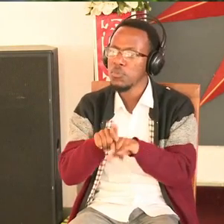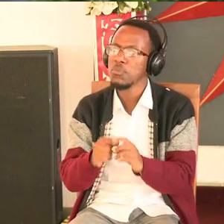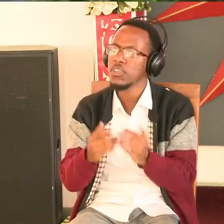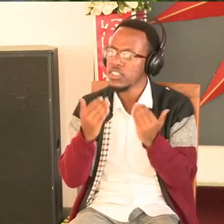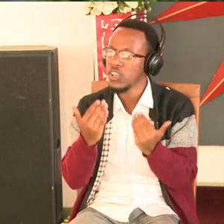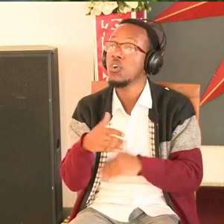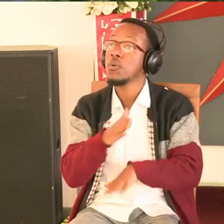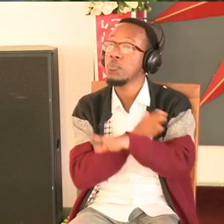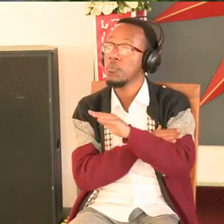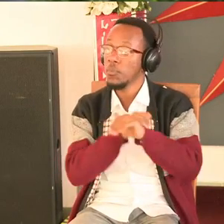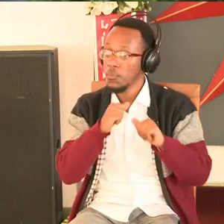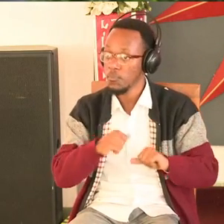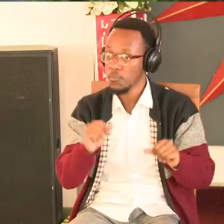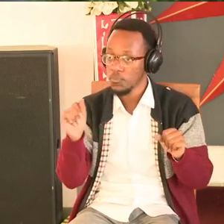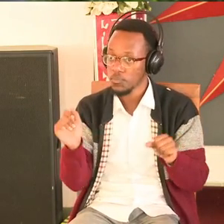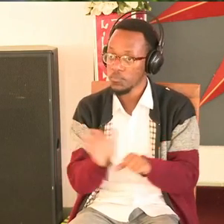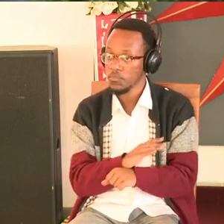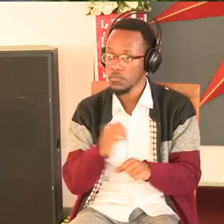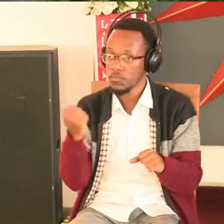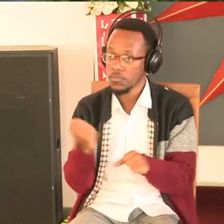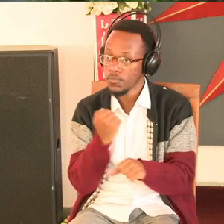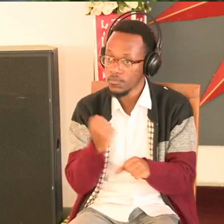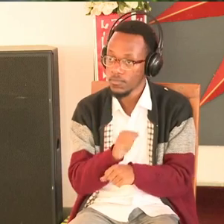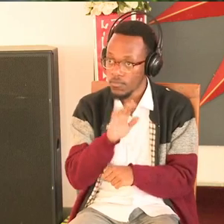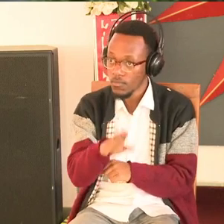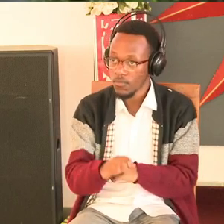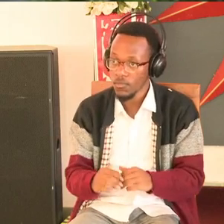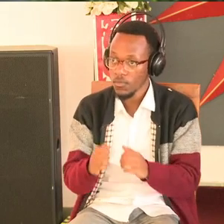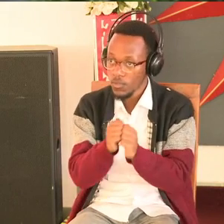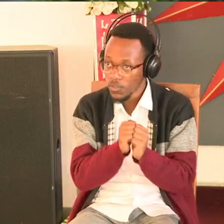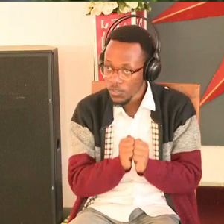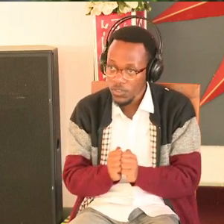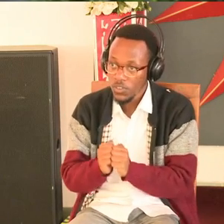iri gusoza umurimo wayo hamwe